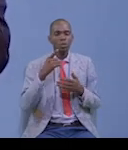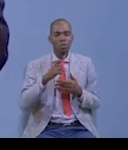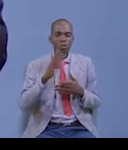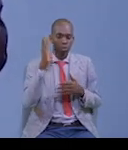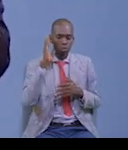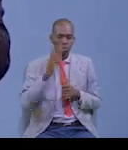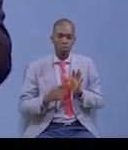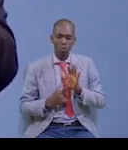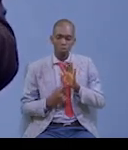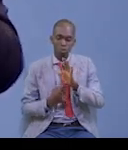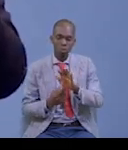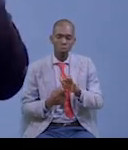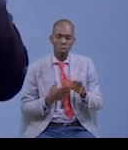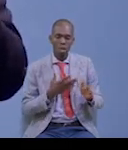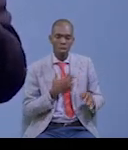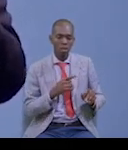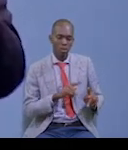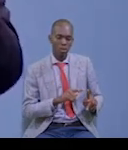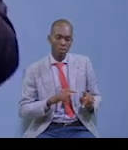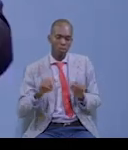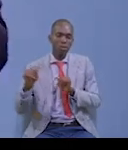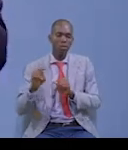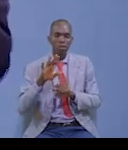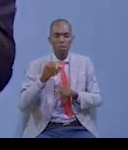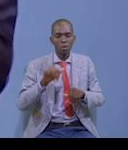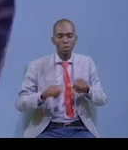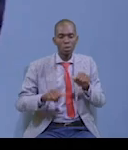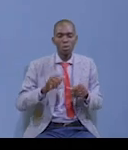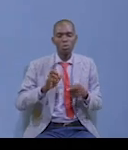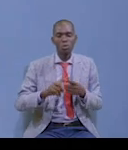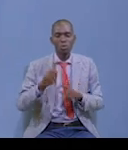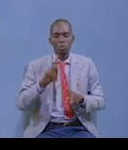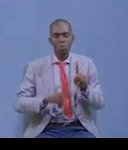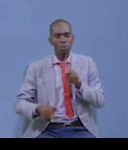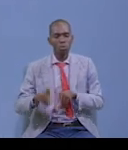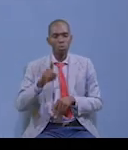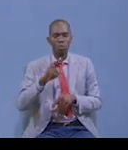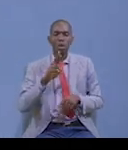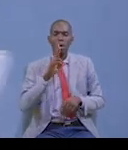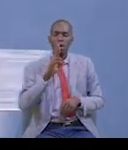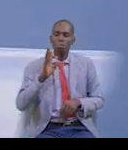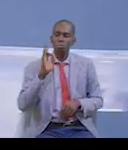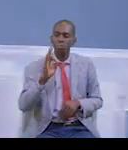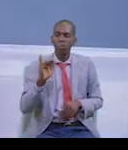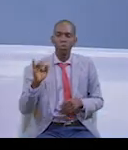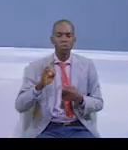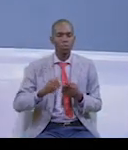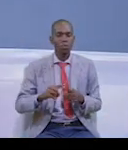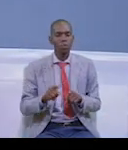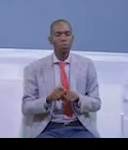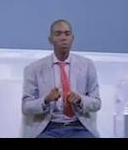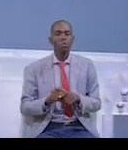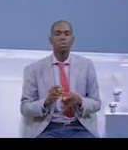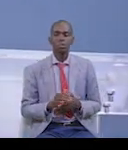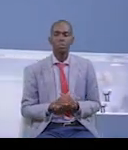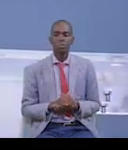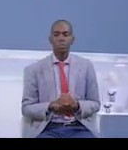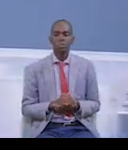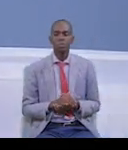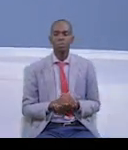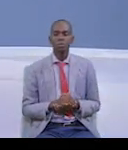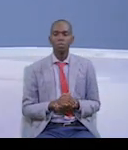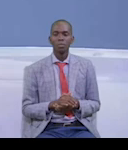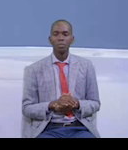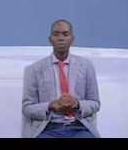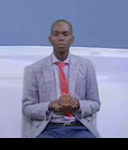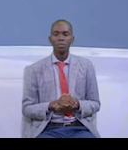and transfer the uncertainty to the people you are talking to. మీ యొక్క అనిశ్చయతను మీరు ఎవరితో మాట్లాడుతున్నారో మీలో నుంచి వారికి బదిలీ